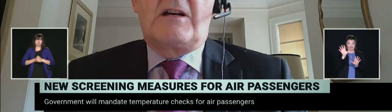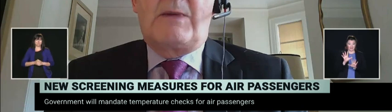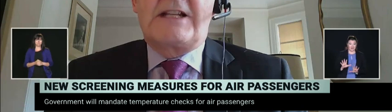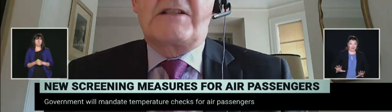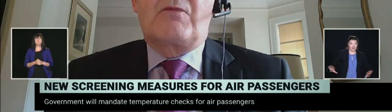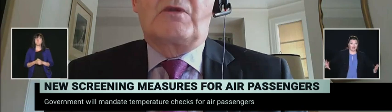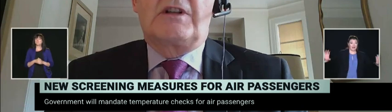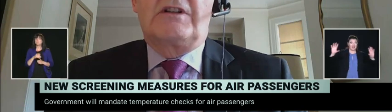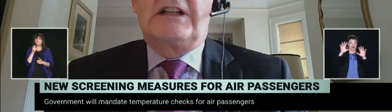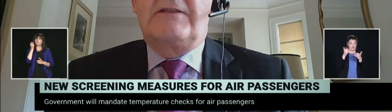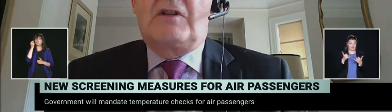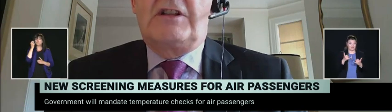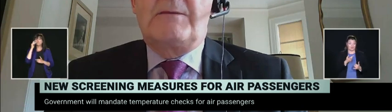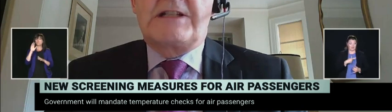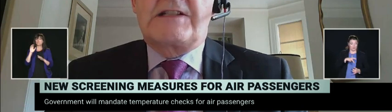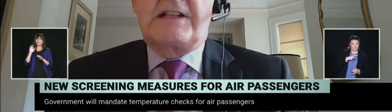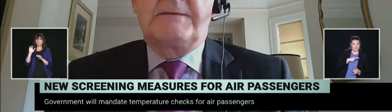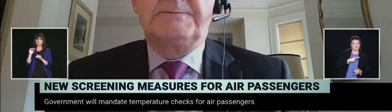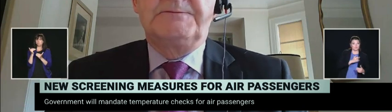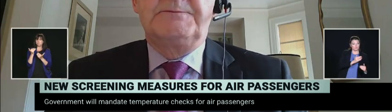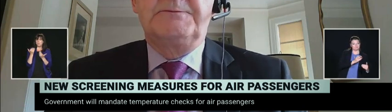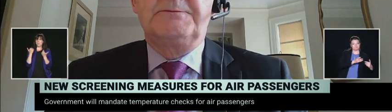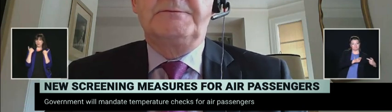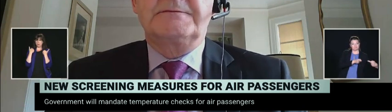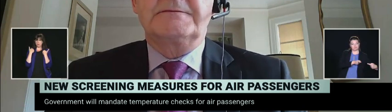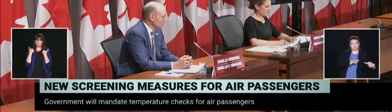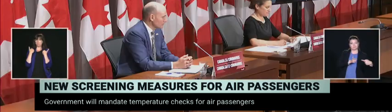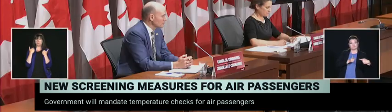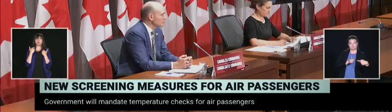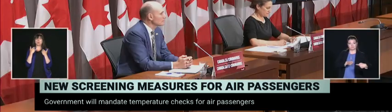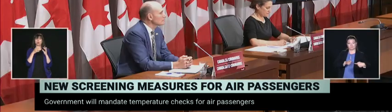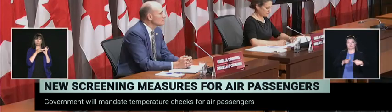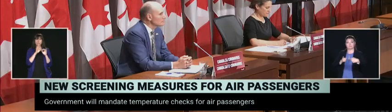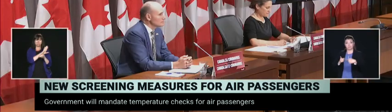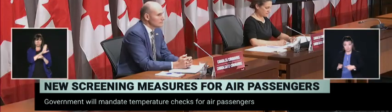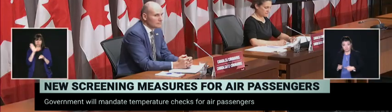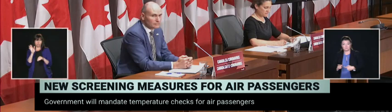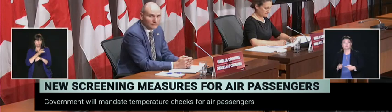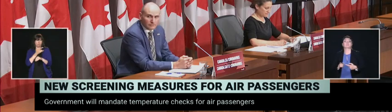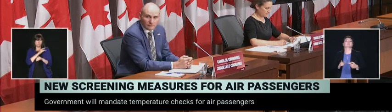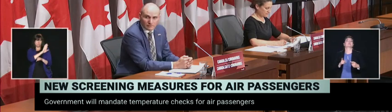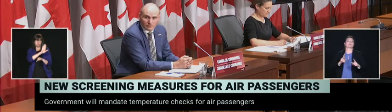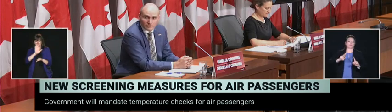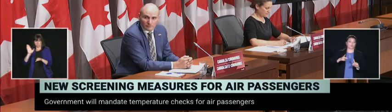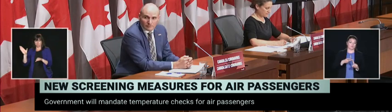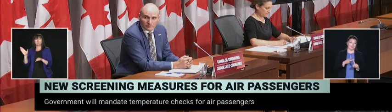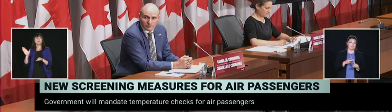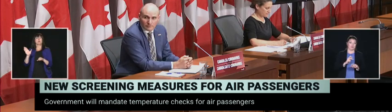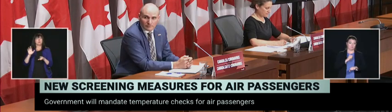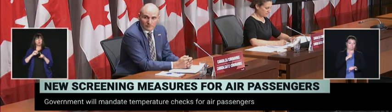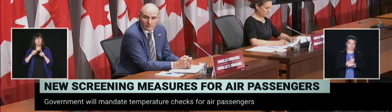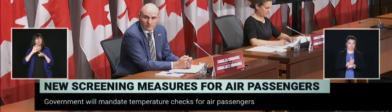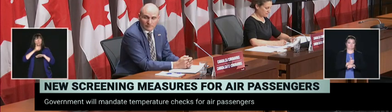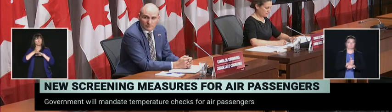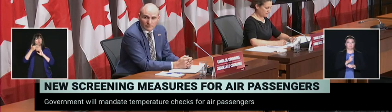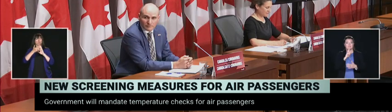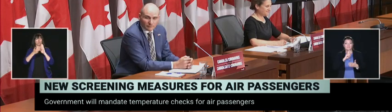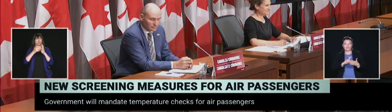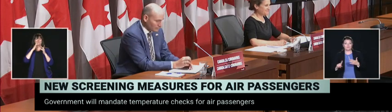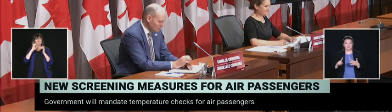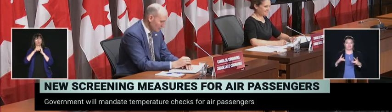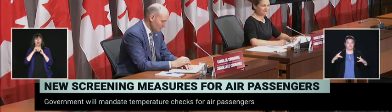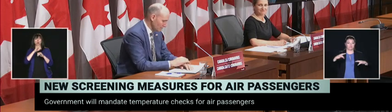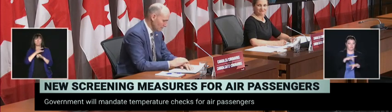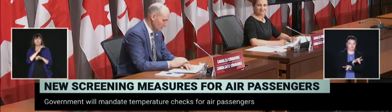mesures en place pour les vols domestiques. Lina, juste avant de passer à ton question en suivi, M. Garneau, est-ce que vous pourriez répéter en anglais, s'il vous